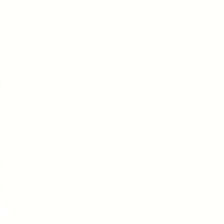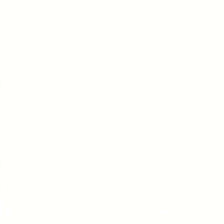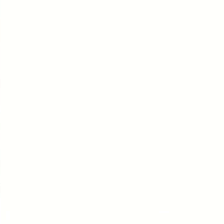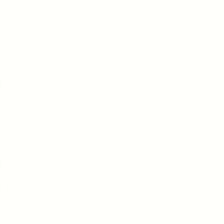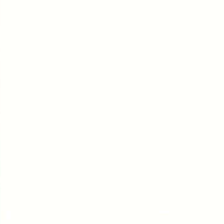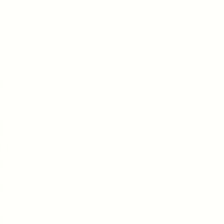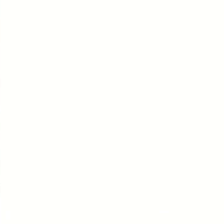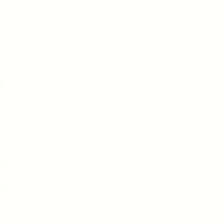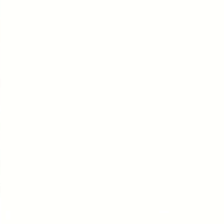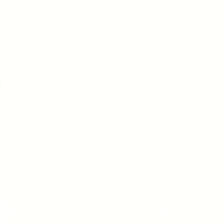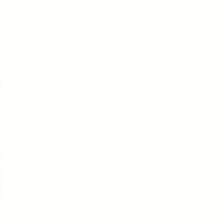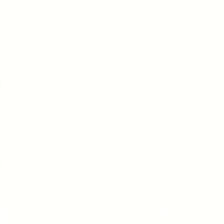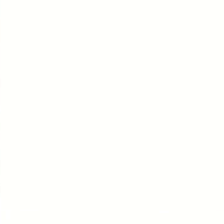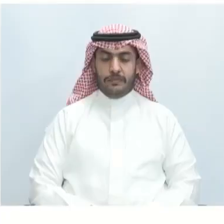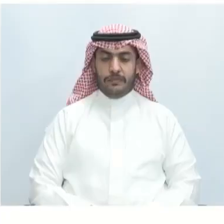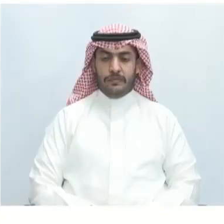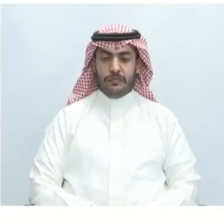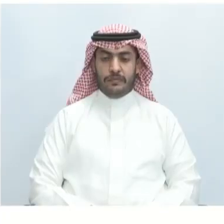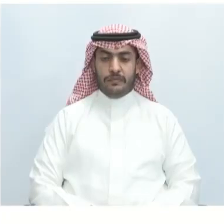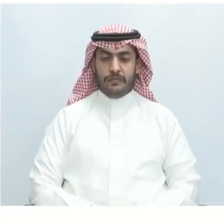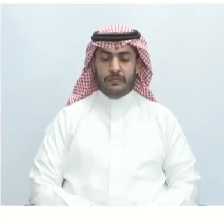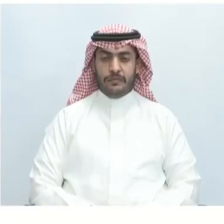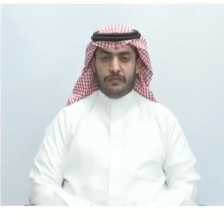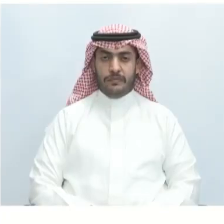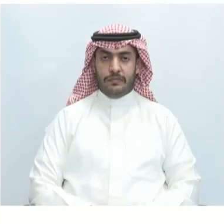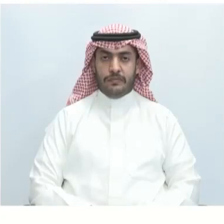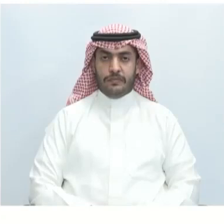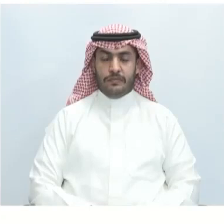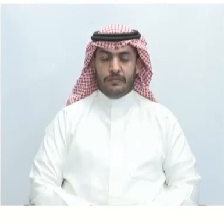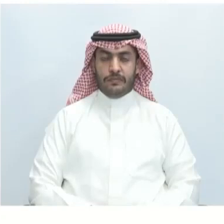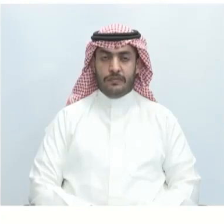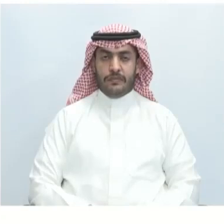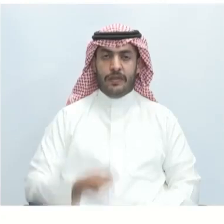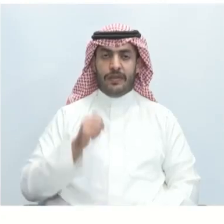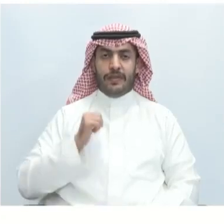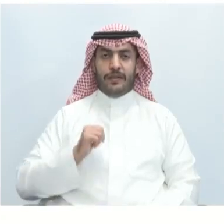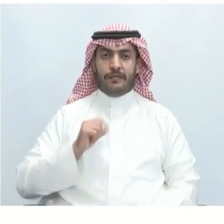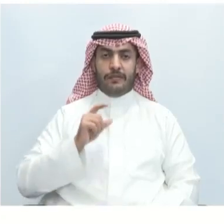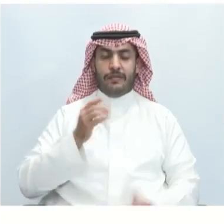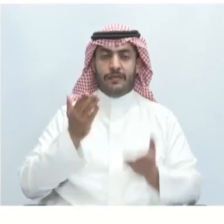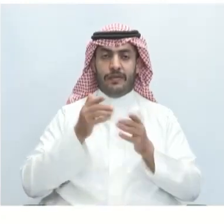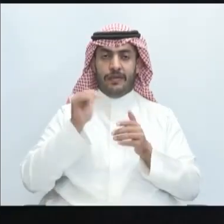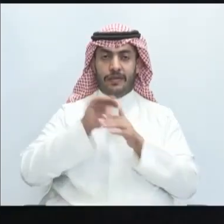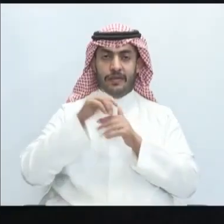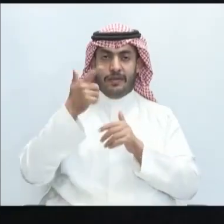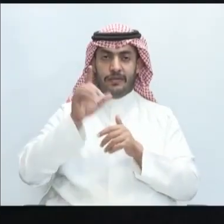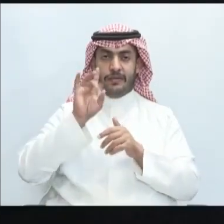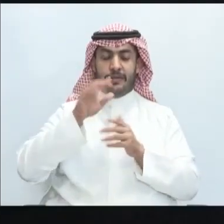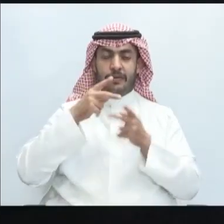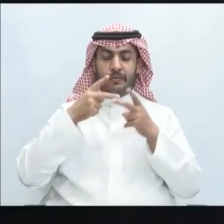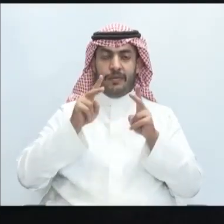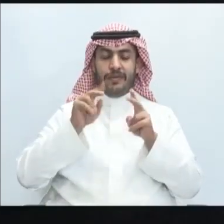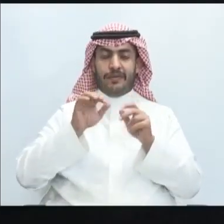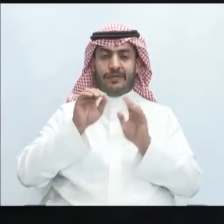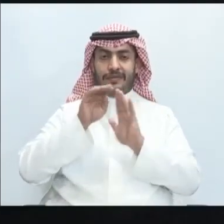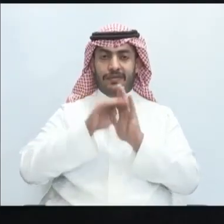التفاصيل في ورقه العمل اذا اعزائي الطلاب باذن الله في الدرس القادم سنبدا